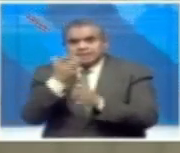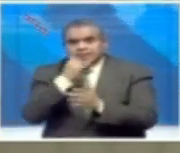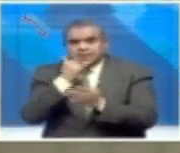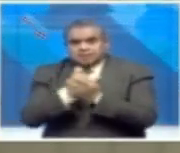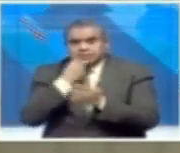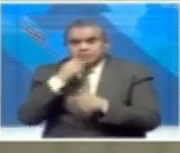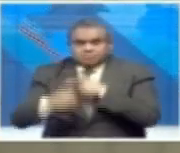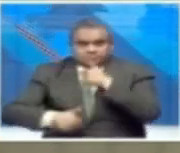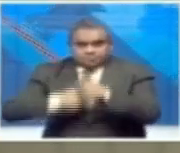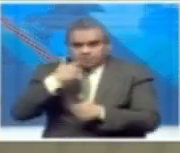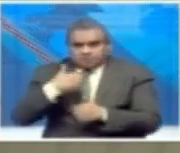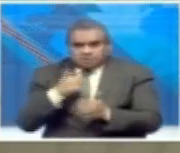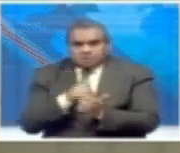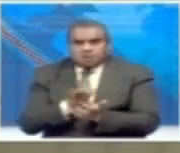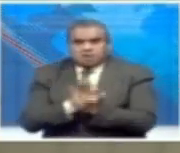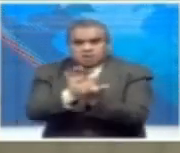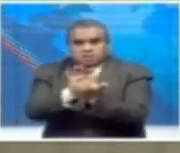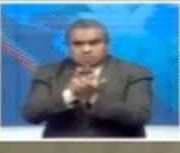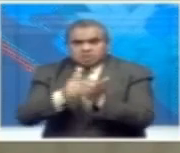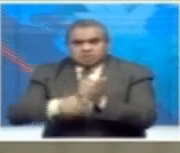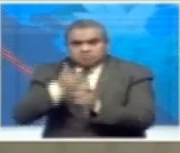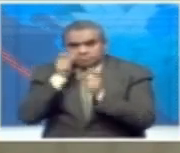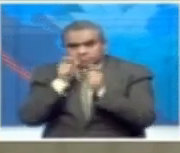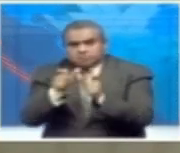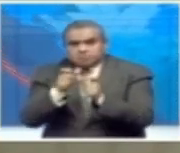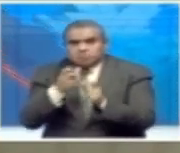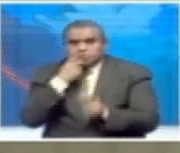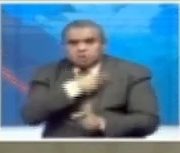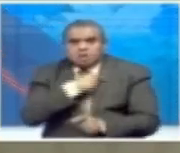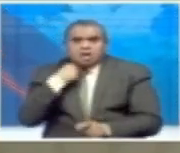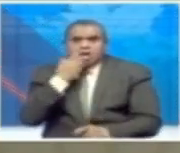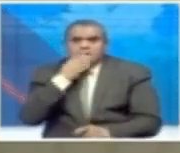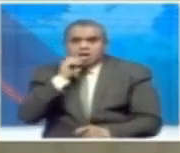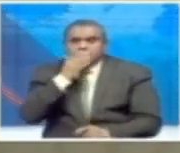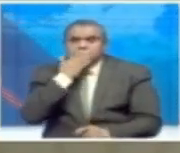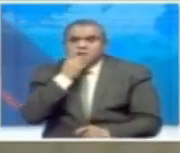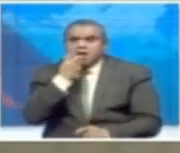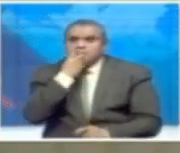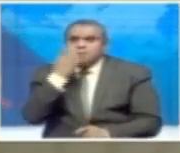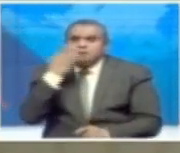هذا التكريم وهذا الاهتمام بهم. عبد الله بركات، التلفزيون المصري.